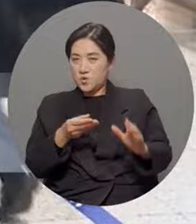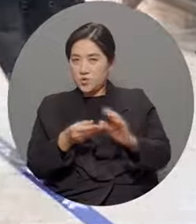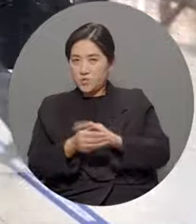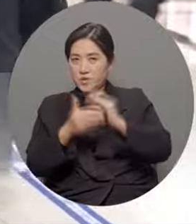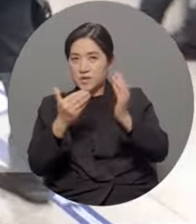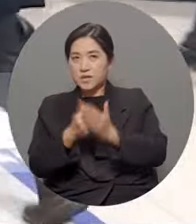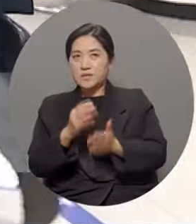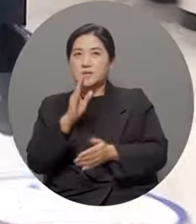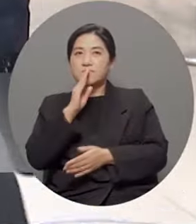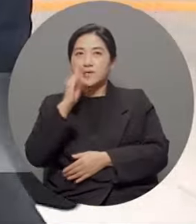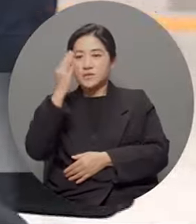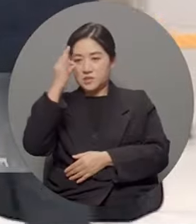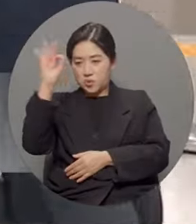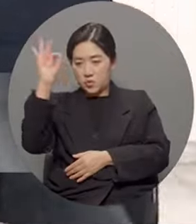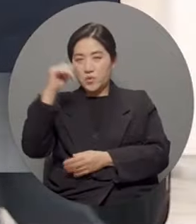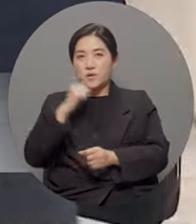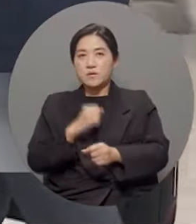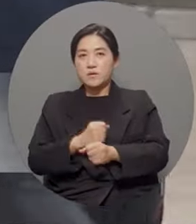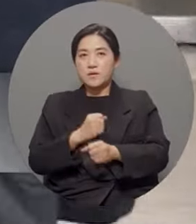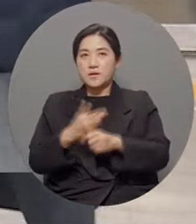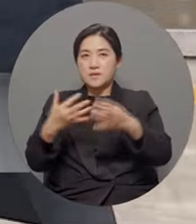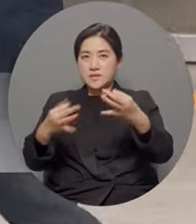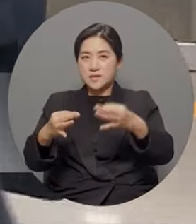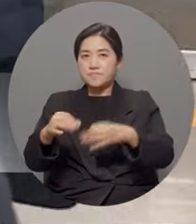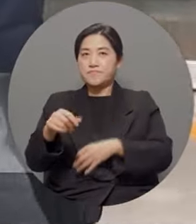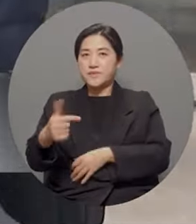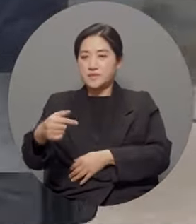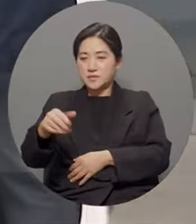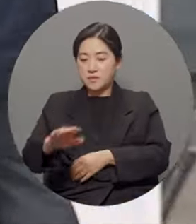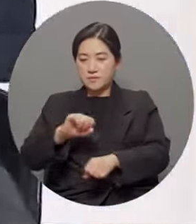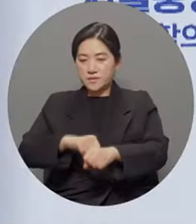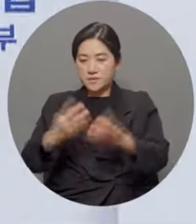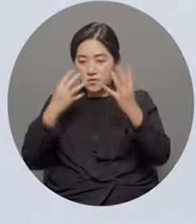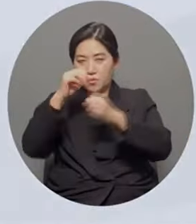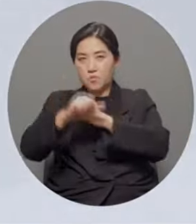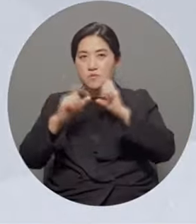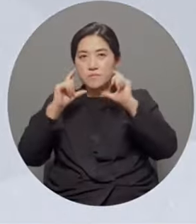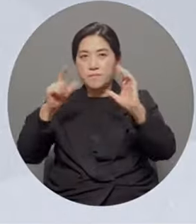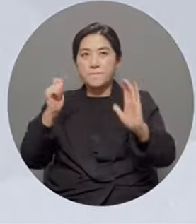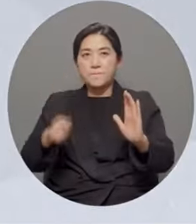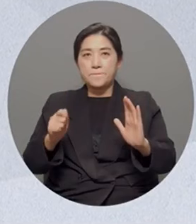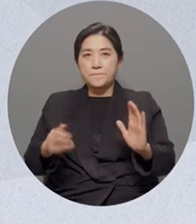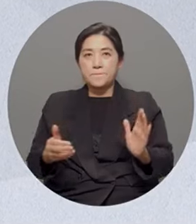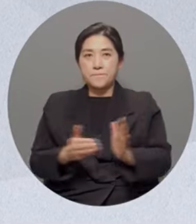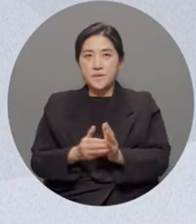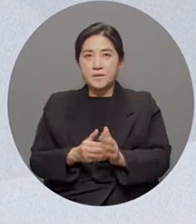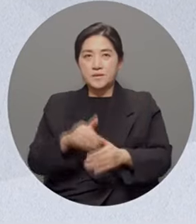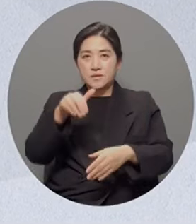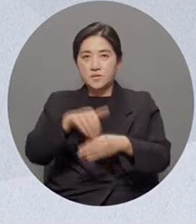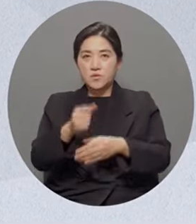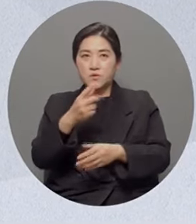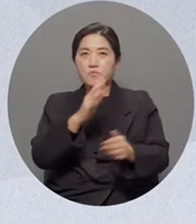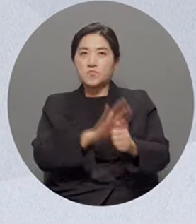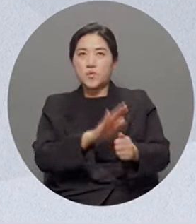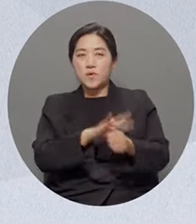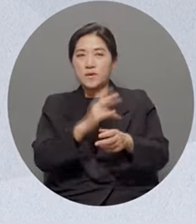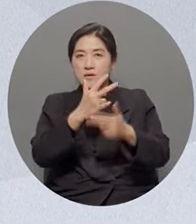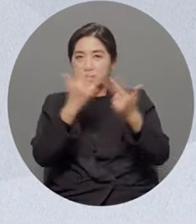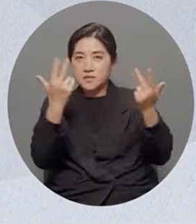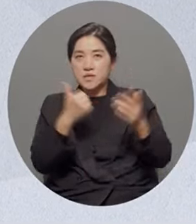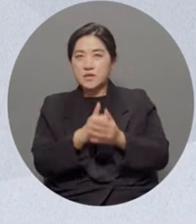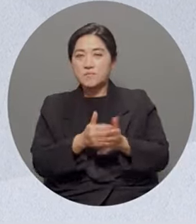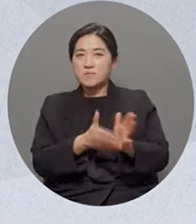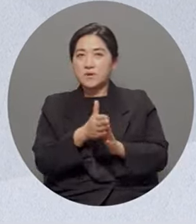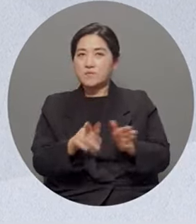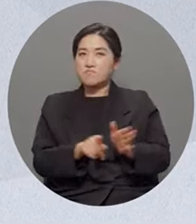모두 사실로 인정하고 김 전 대표에게 징역 5년을 선고했습니다. 선거를 여러 차례 도우며 이재명 시장의